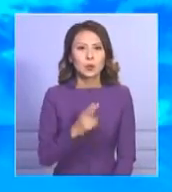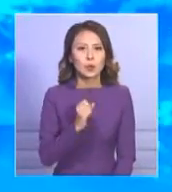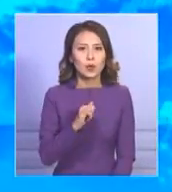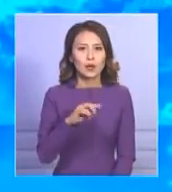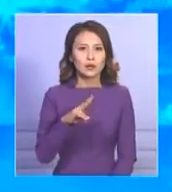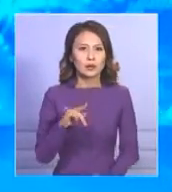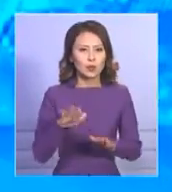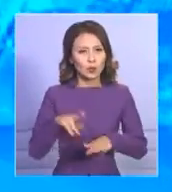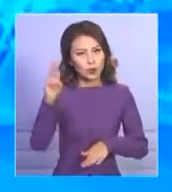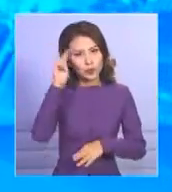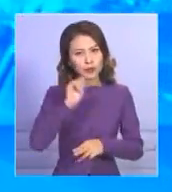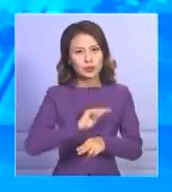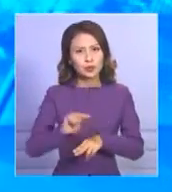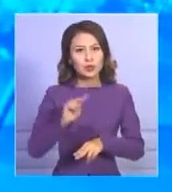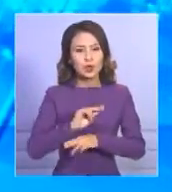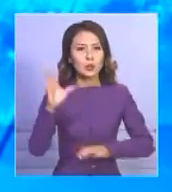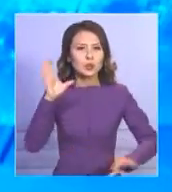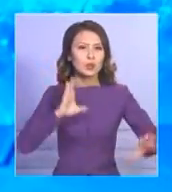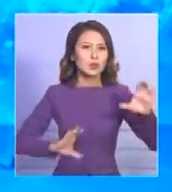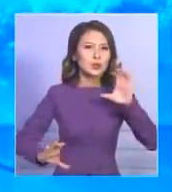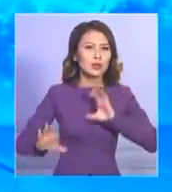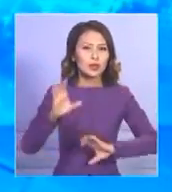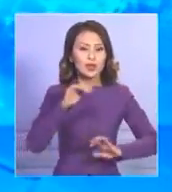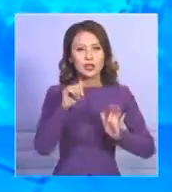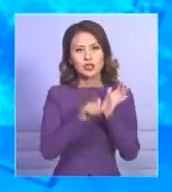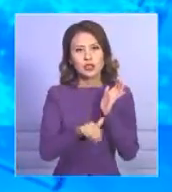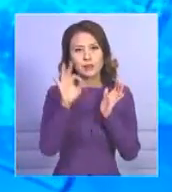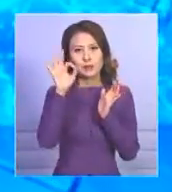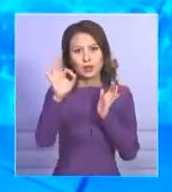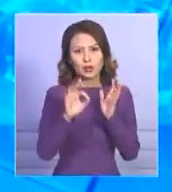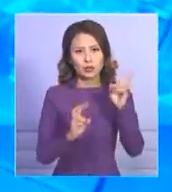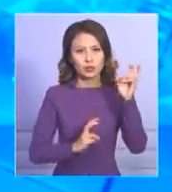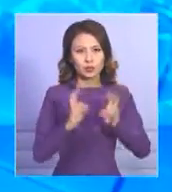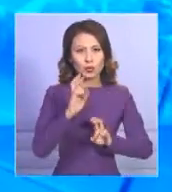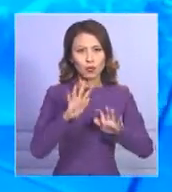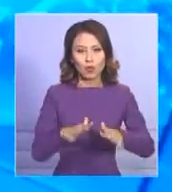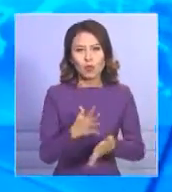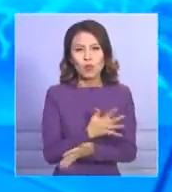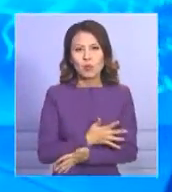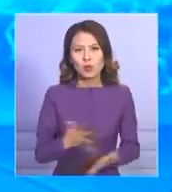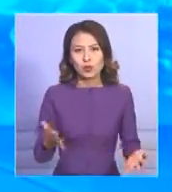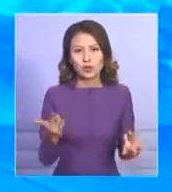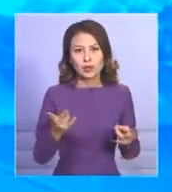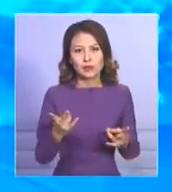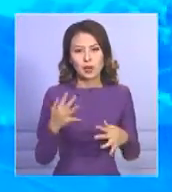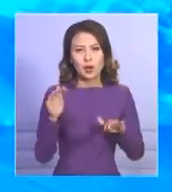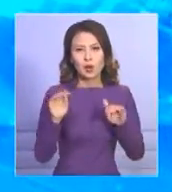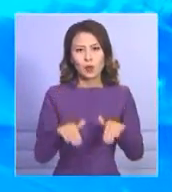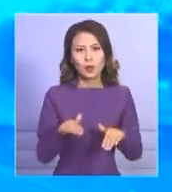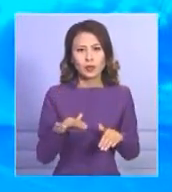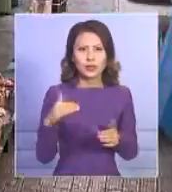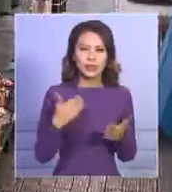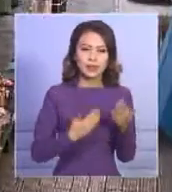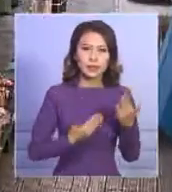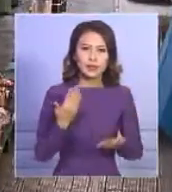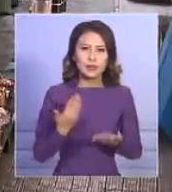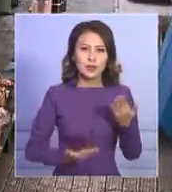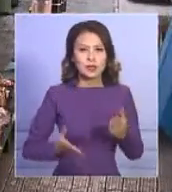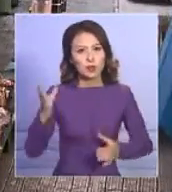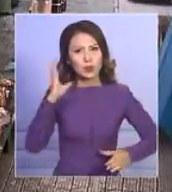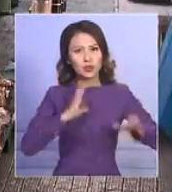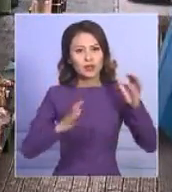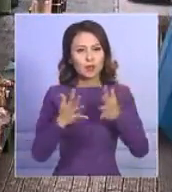Дуалды оқыту жүйесі кезінде студент уақытының 60%-ын кәсіпорында өткізу керек. Қалған мерзімде колледж немесе жоғары оқу орнында